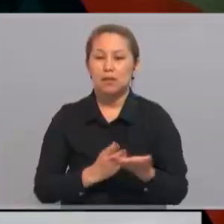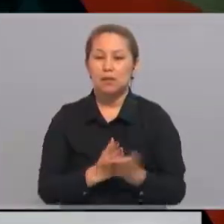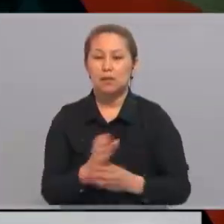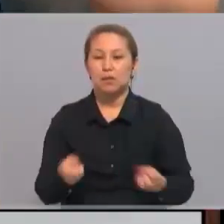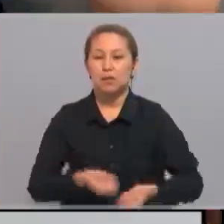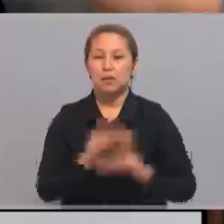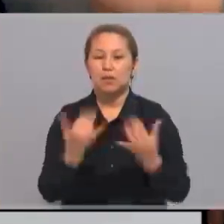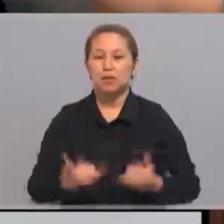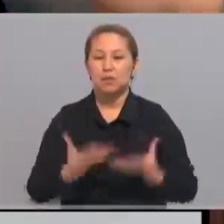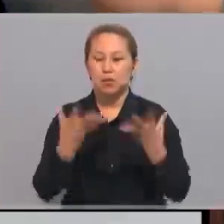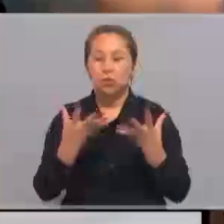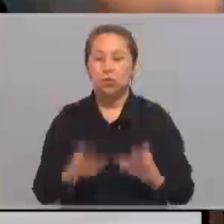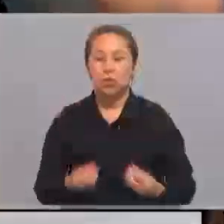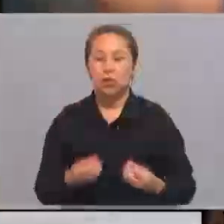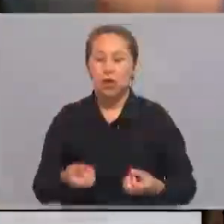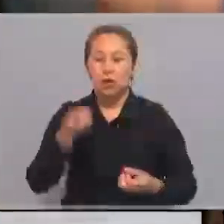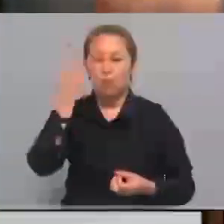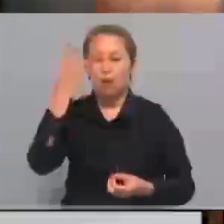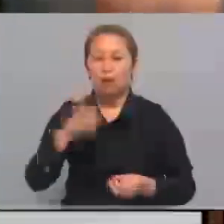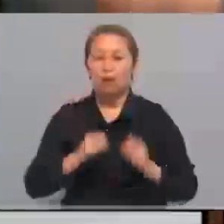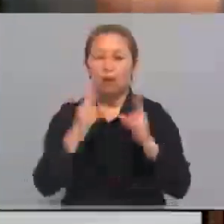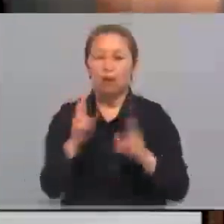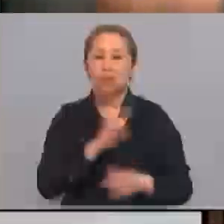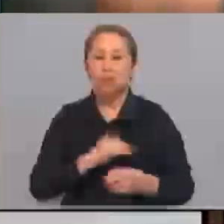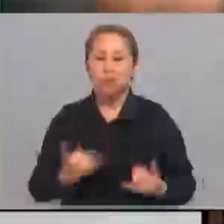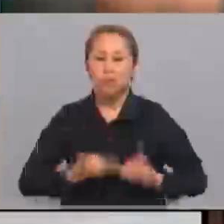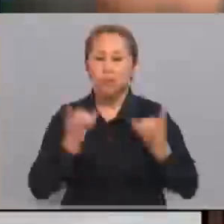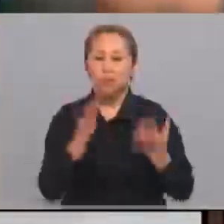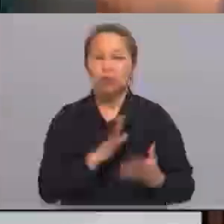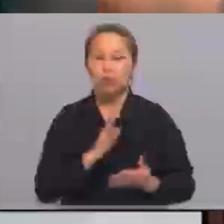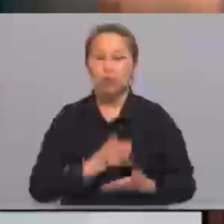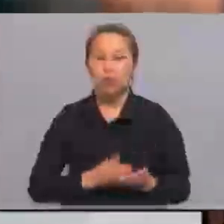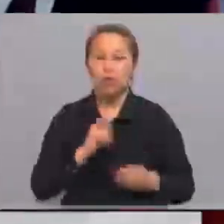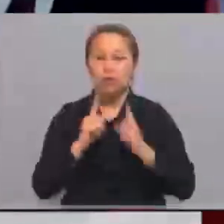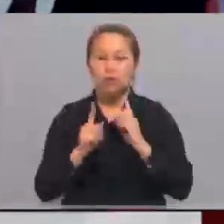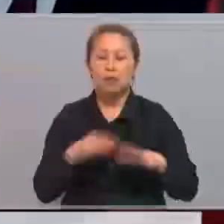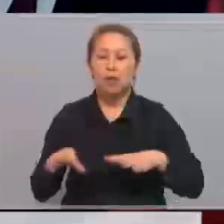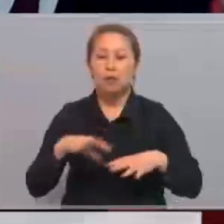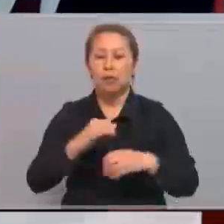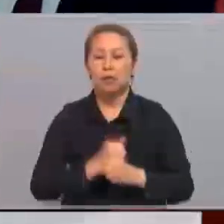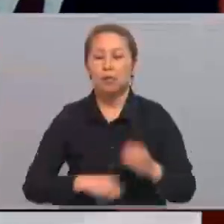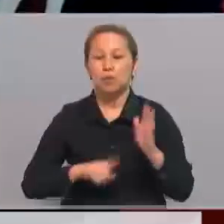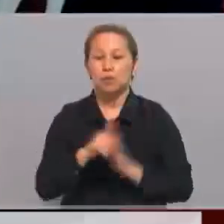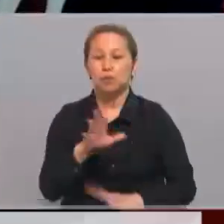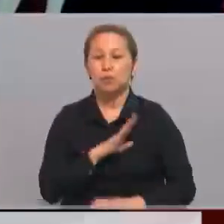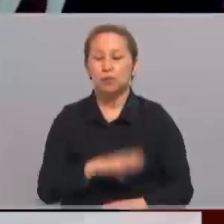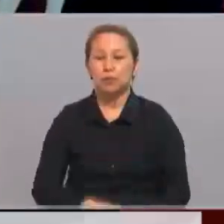қызметкерлерінің кәсіби мерекесі күніне орай білікті мамандардың еңбегі ескерілді. Алқалы жиында аудан әкімі орынбасары